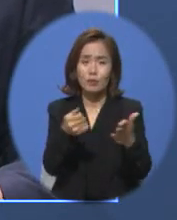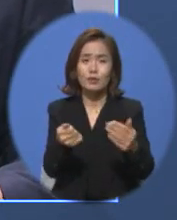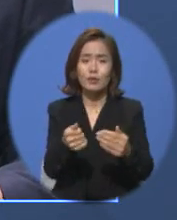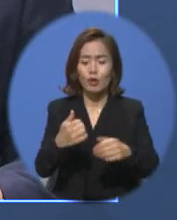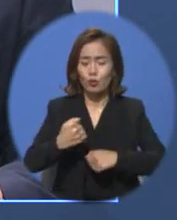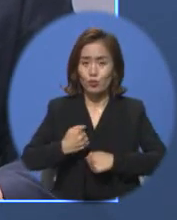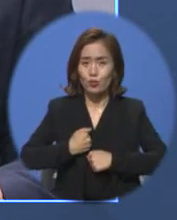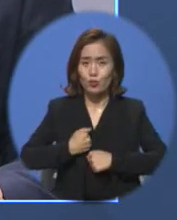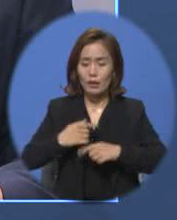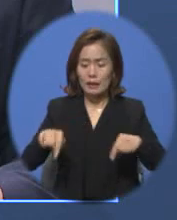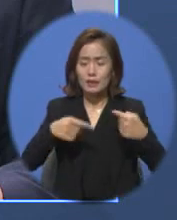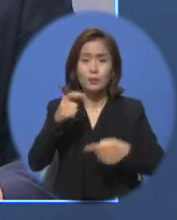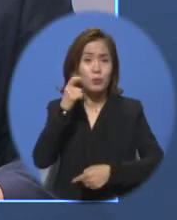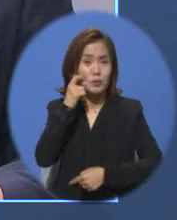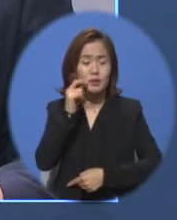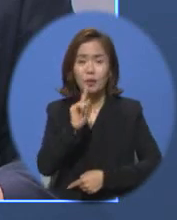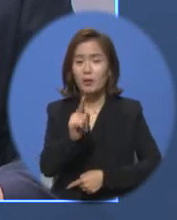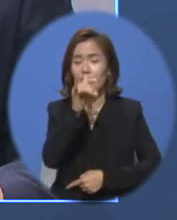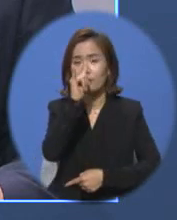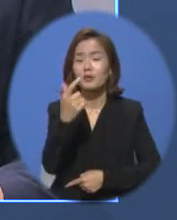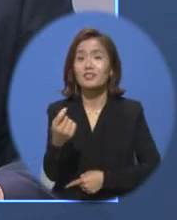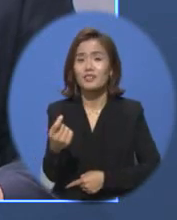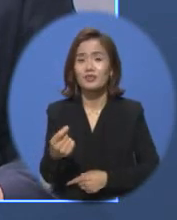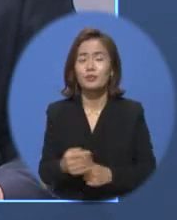방아쇠를당기는데쓰는손가락인데말이죠.